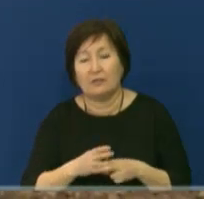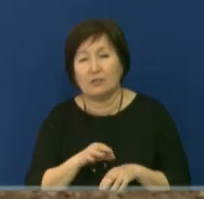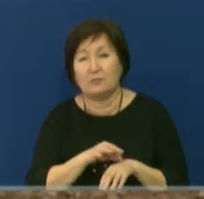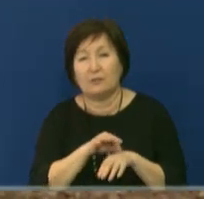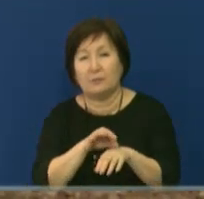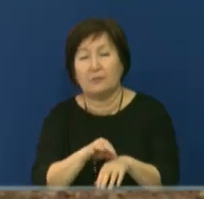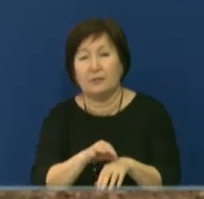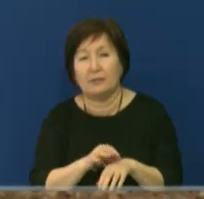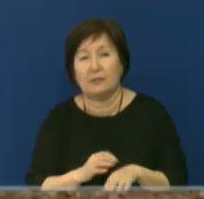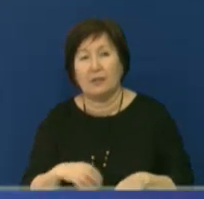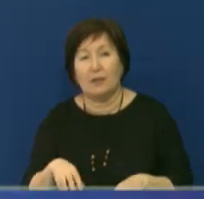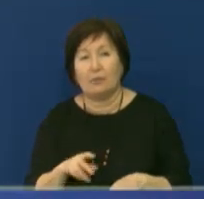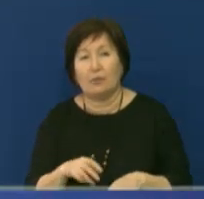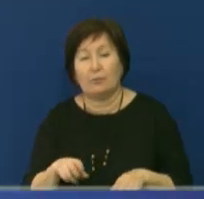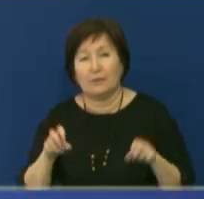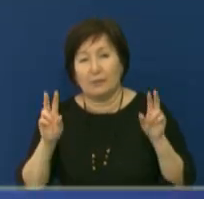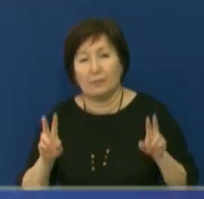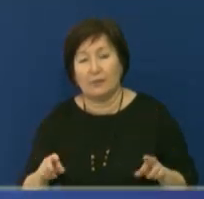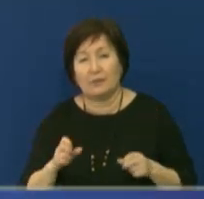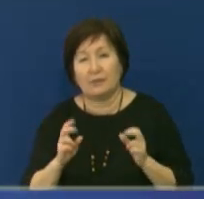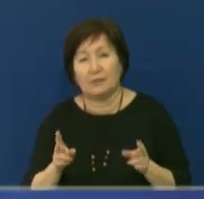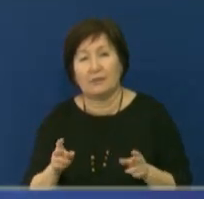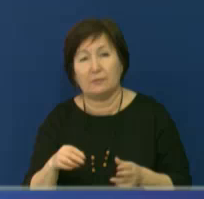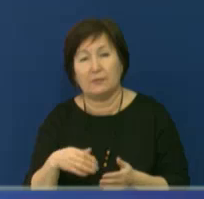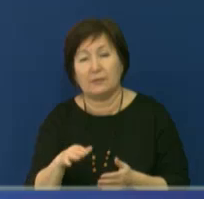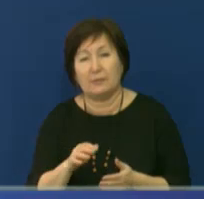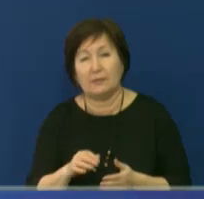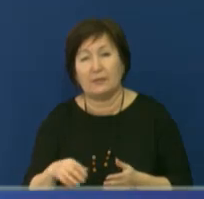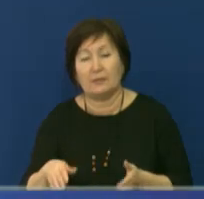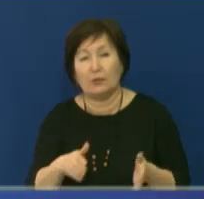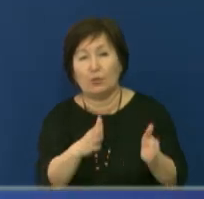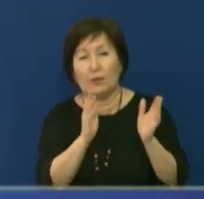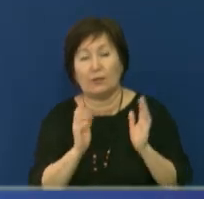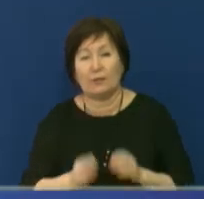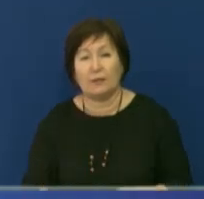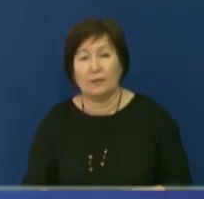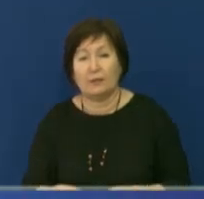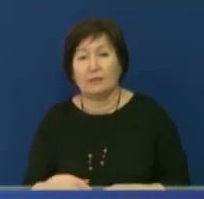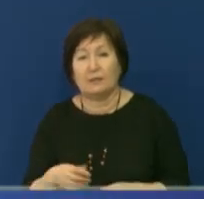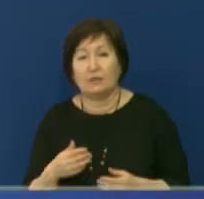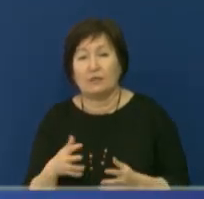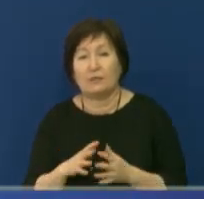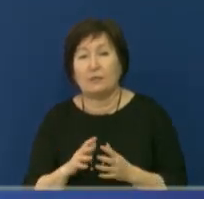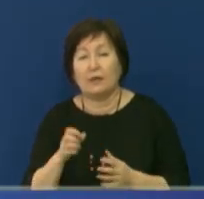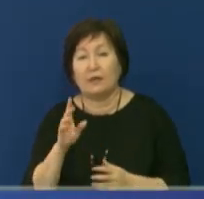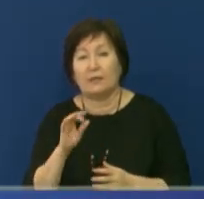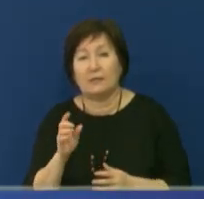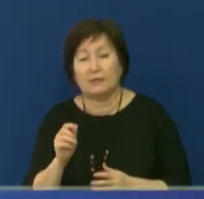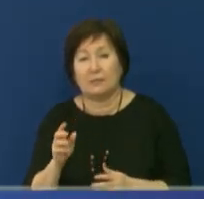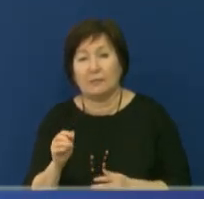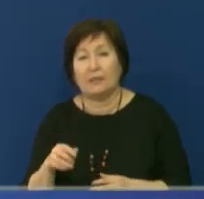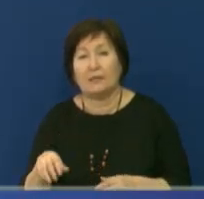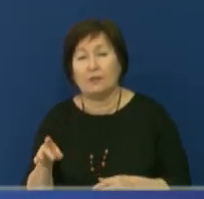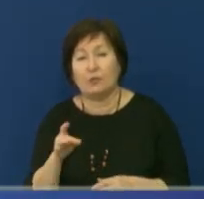бұзу фактісі тіркелді. Шығыс Қазақстандағы Тарбағатай ауданында көмірдің тоннасы 25 мың теңгеге бірақ